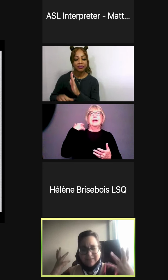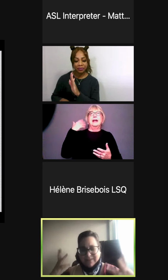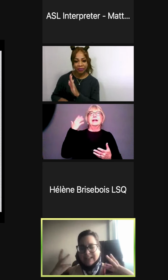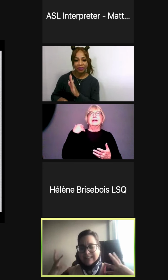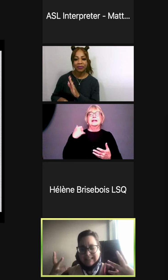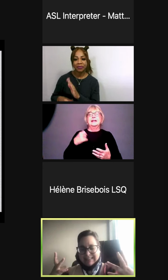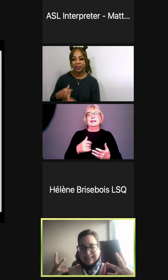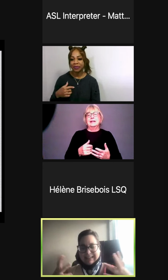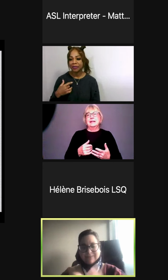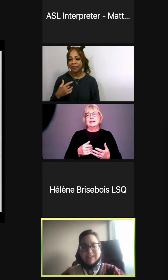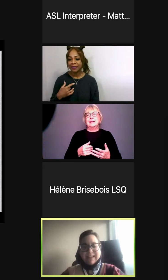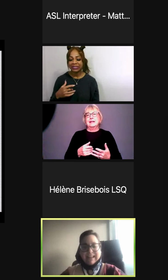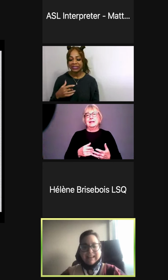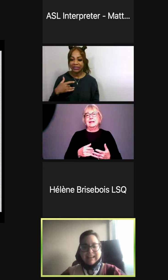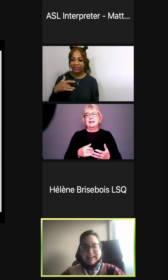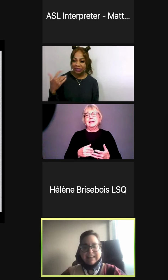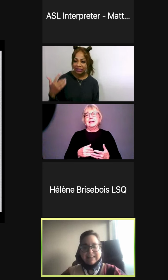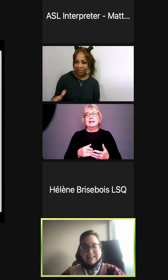je vais